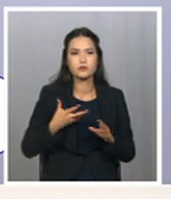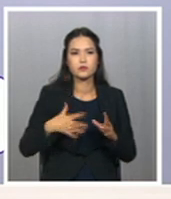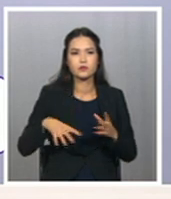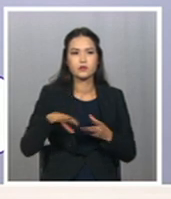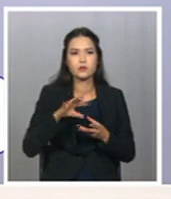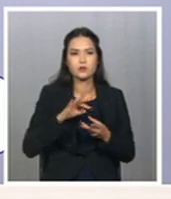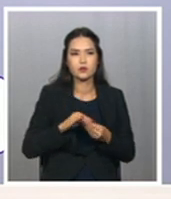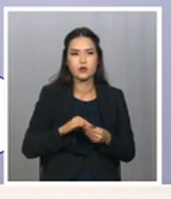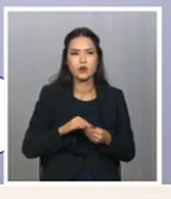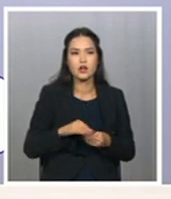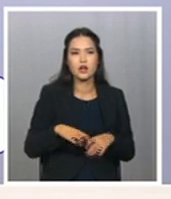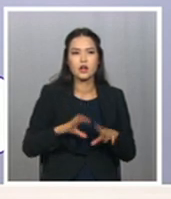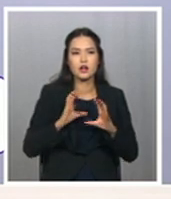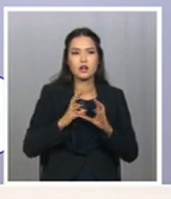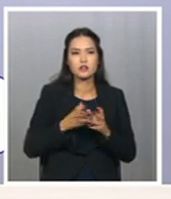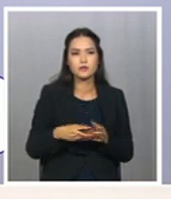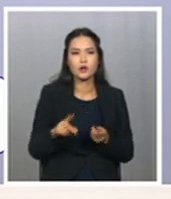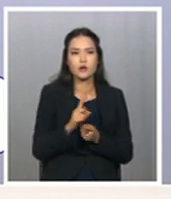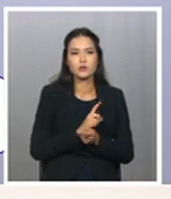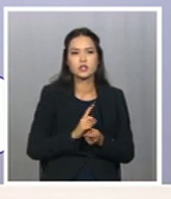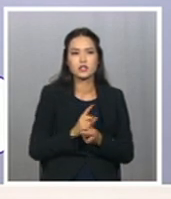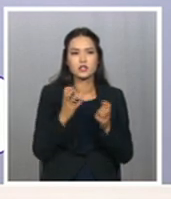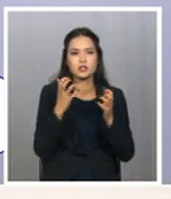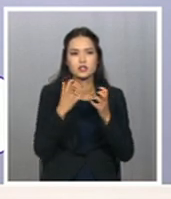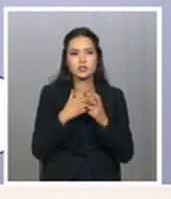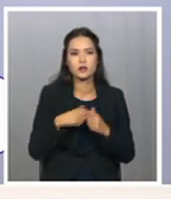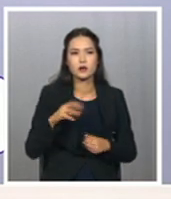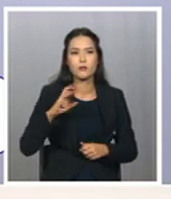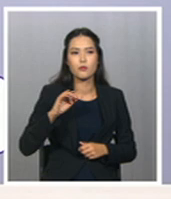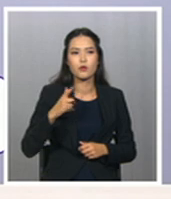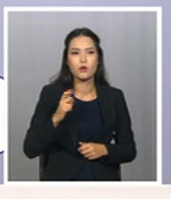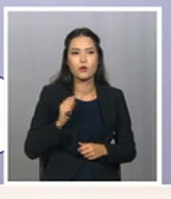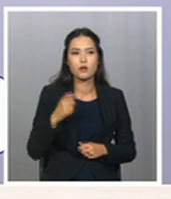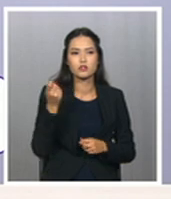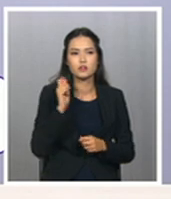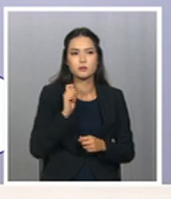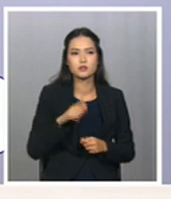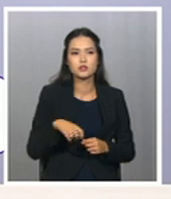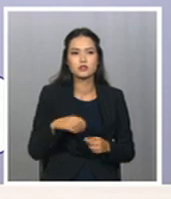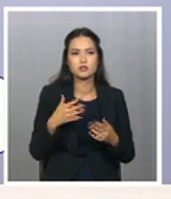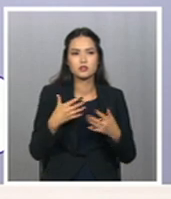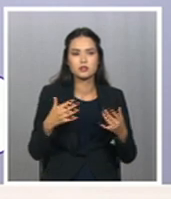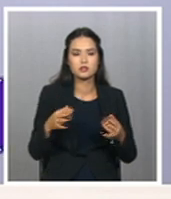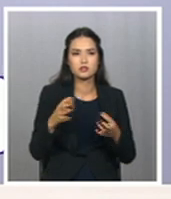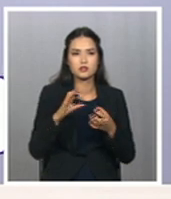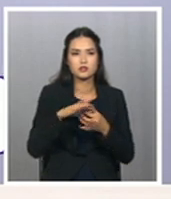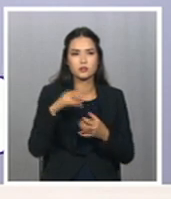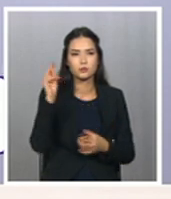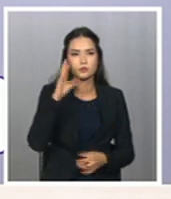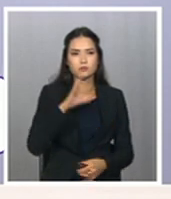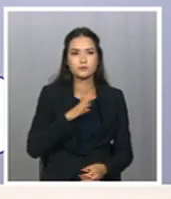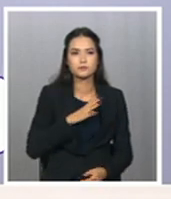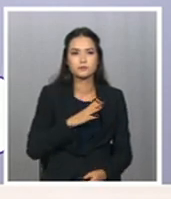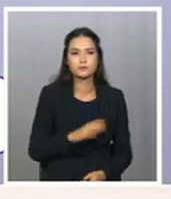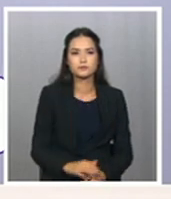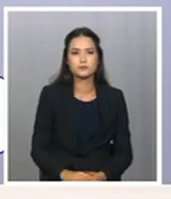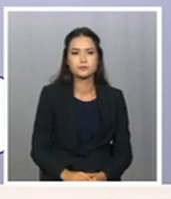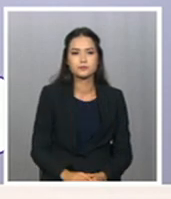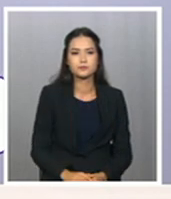қорытындылайтын болсақ, әлемдегі өзгерістерді зерттей отырып, монғол шапқыншылығының салдарын бағаладыңыздар.